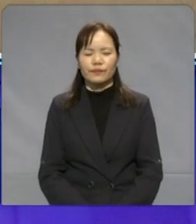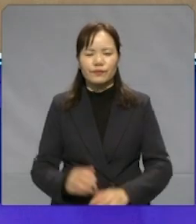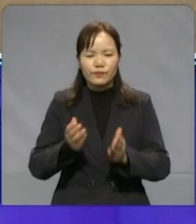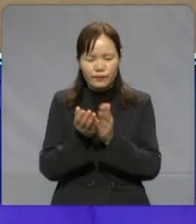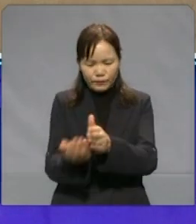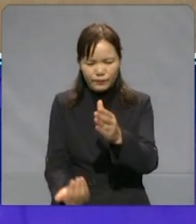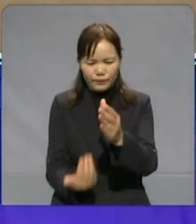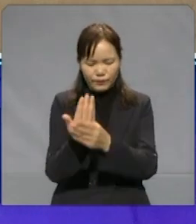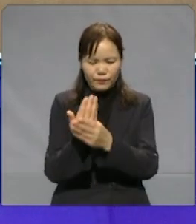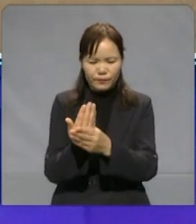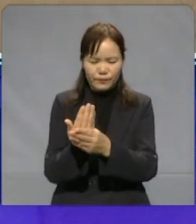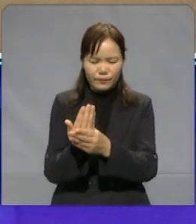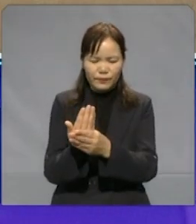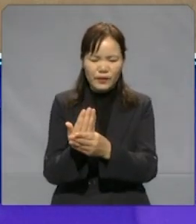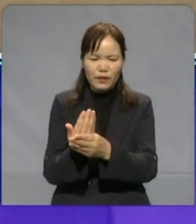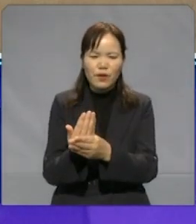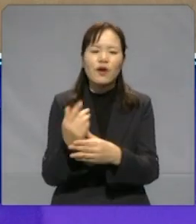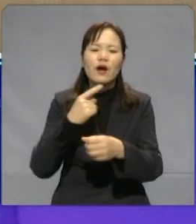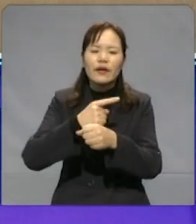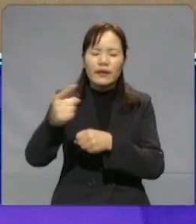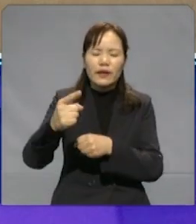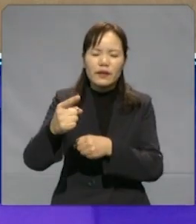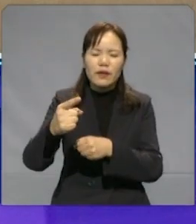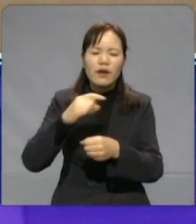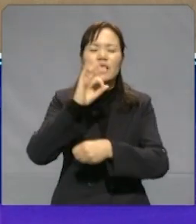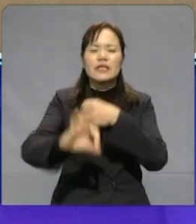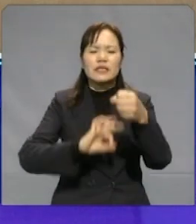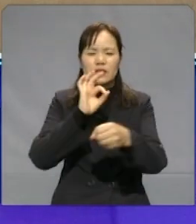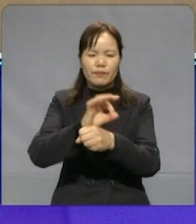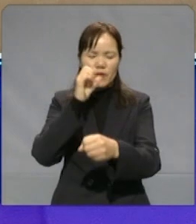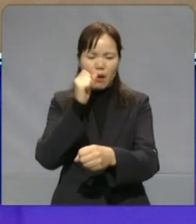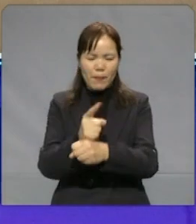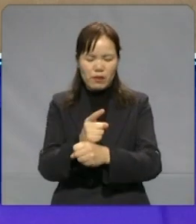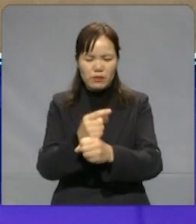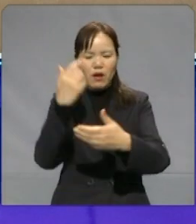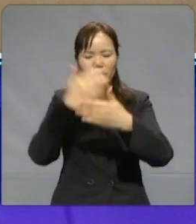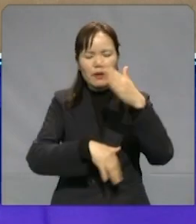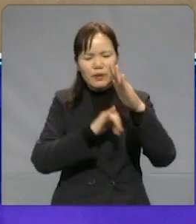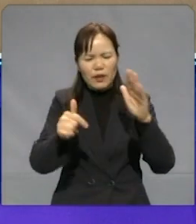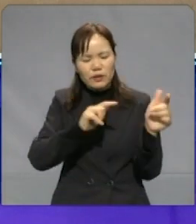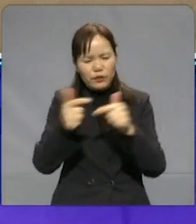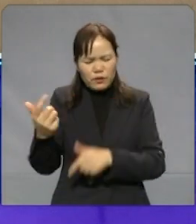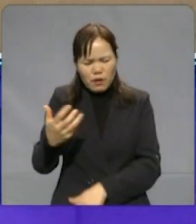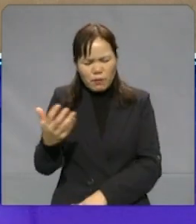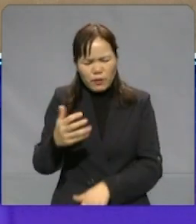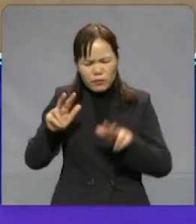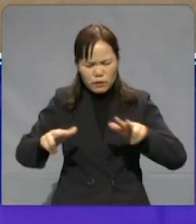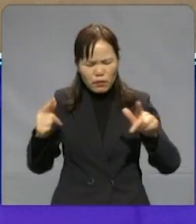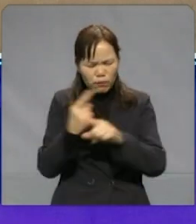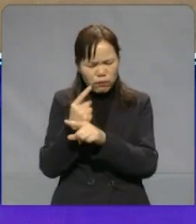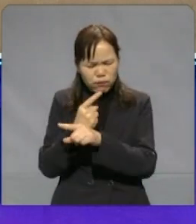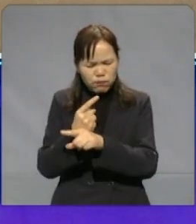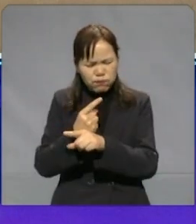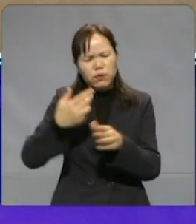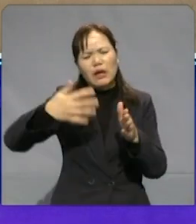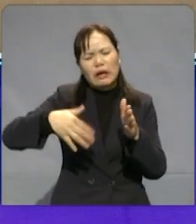세월호 참사가 일어난 지 내년이면 10주기가 됩니다. 유가족들의 아픔은 아직도 치유되지 못하고